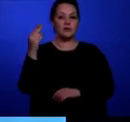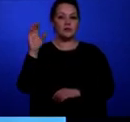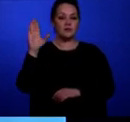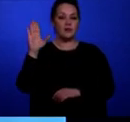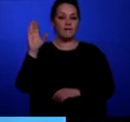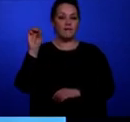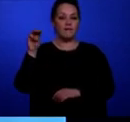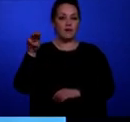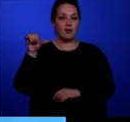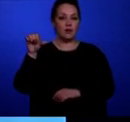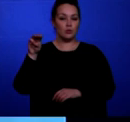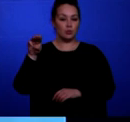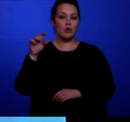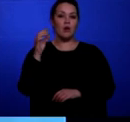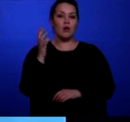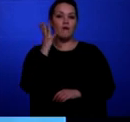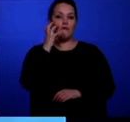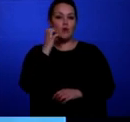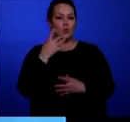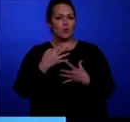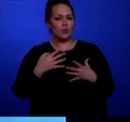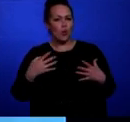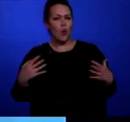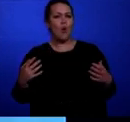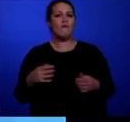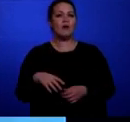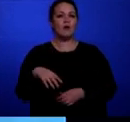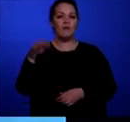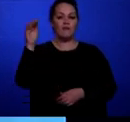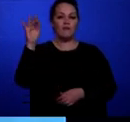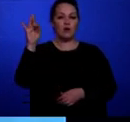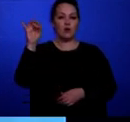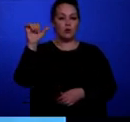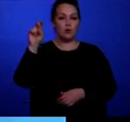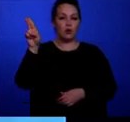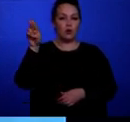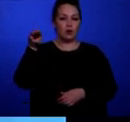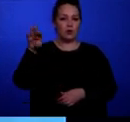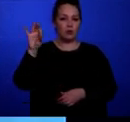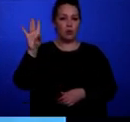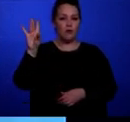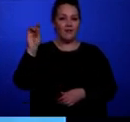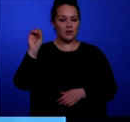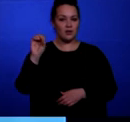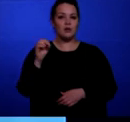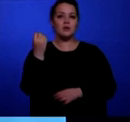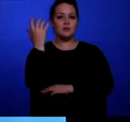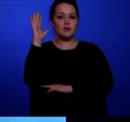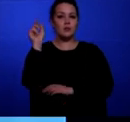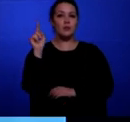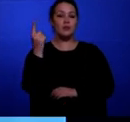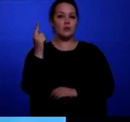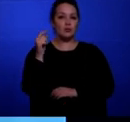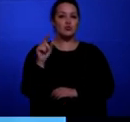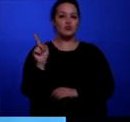Цветут фруктовые деревья. А почему мы говорим фруктовые? Потому что они растут в